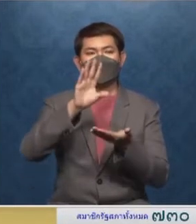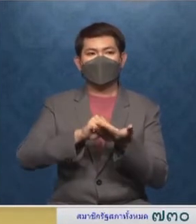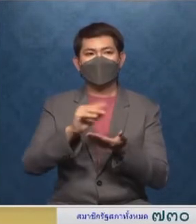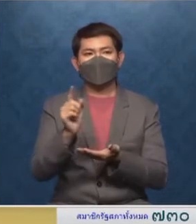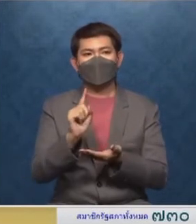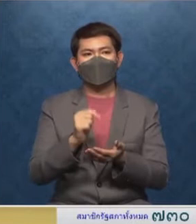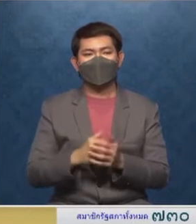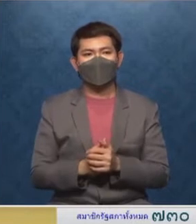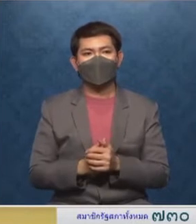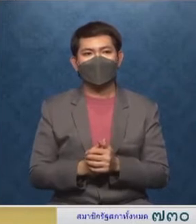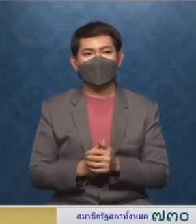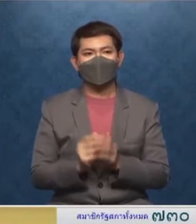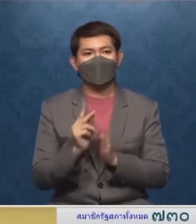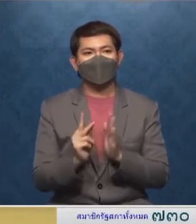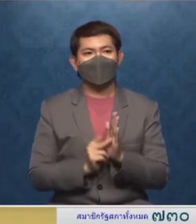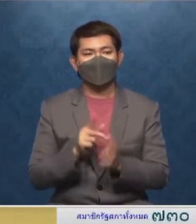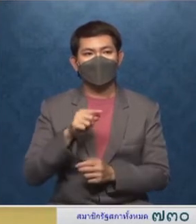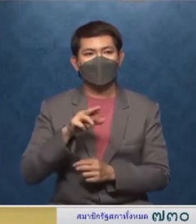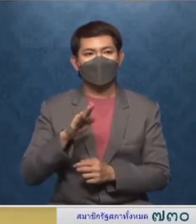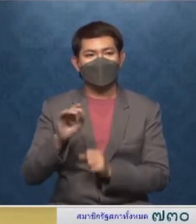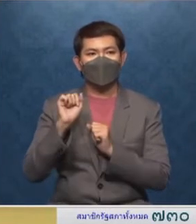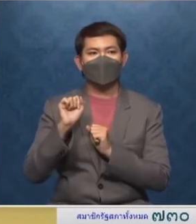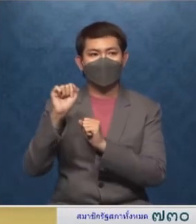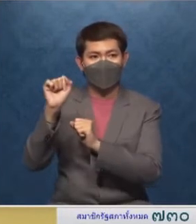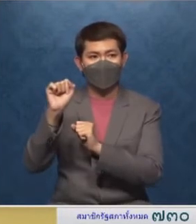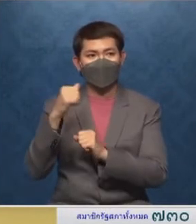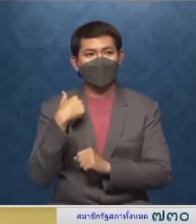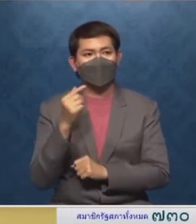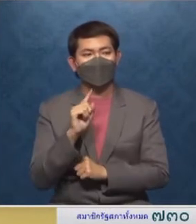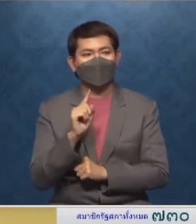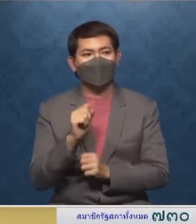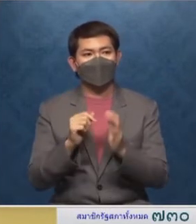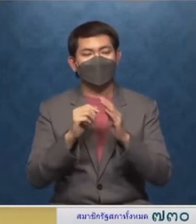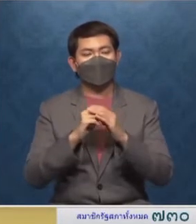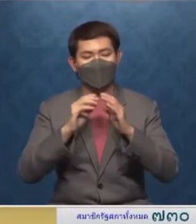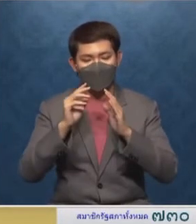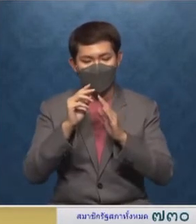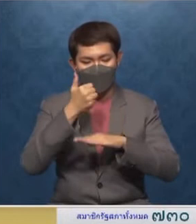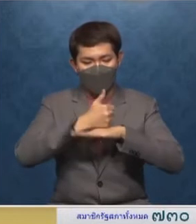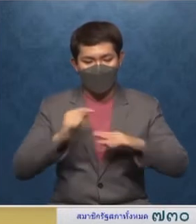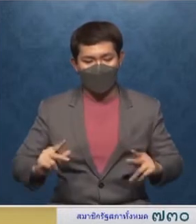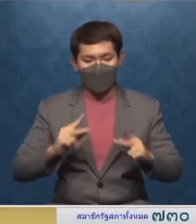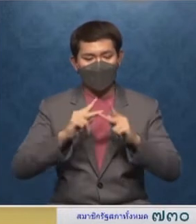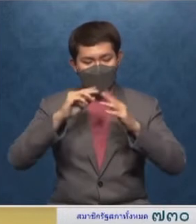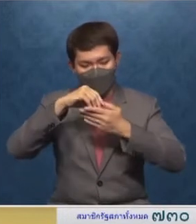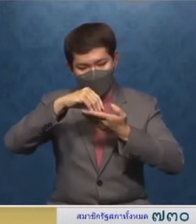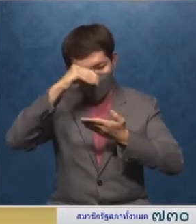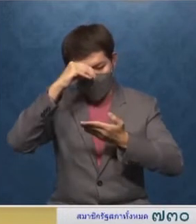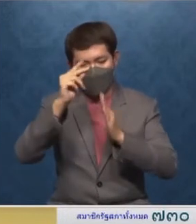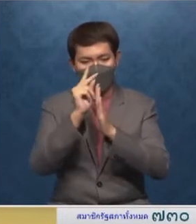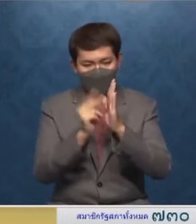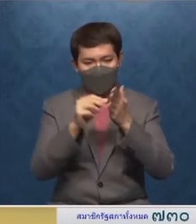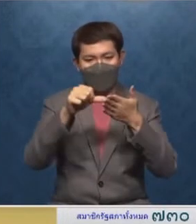หลังจากพรบ.ฉบับนี้ประกาศใช้เนี่ยรัฐมนตรีกระทรวงศึกษาต้องแก้กฎหมาย